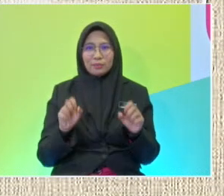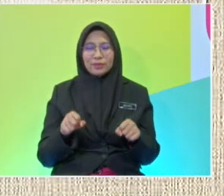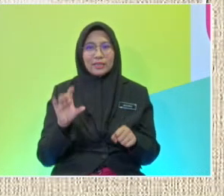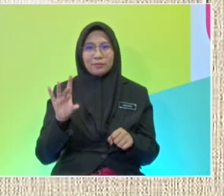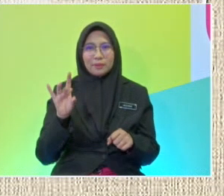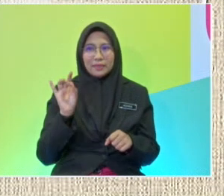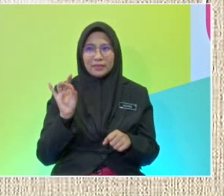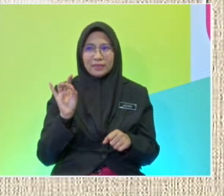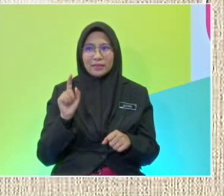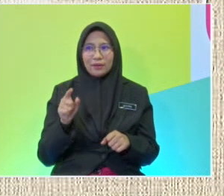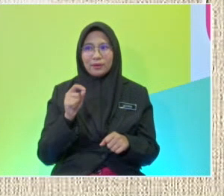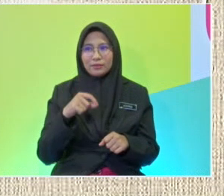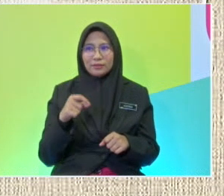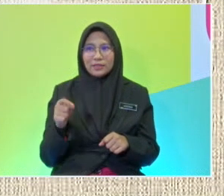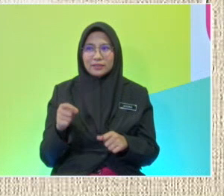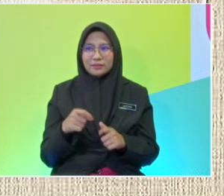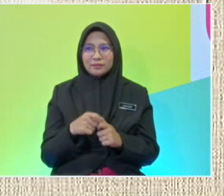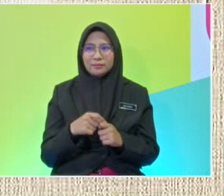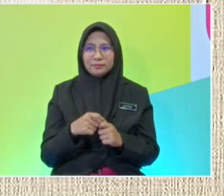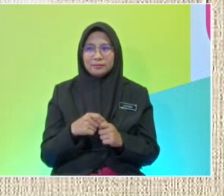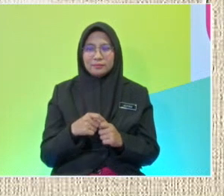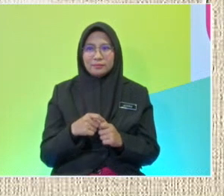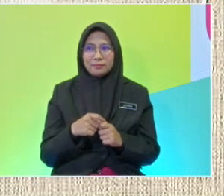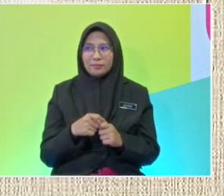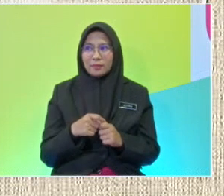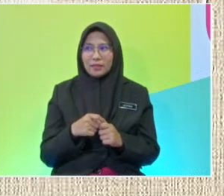Oke Raja Ampat menunjukkan